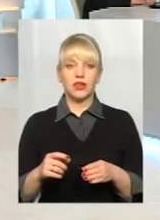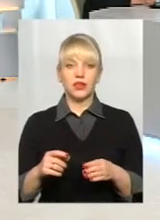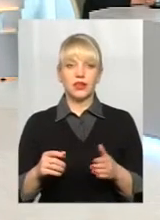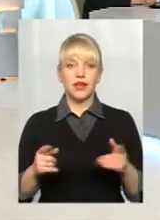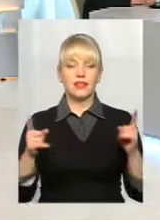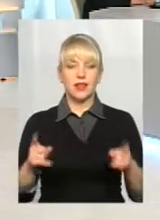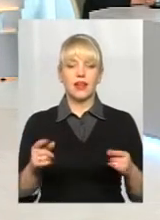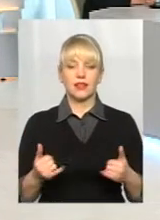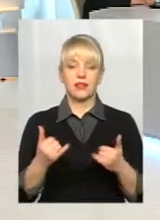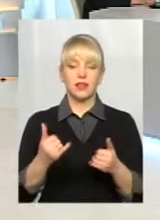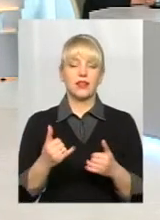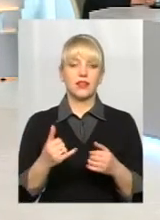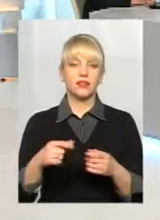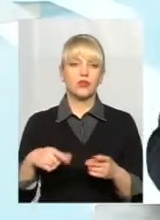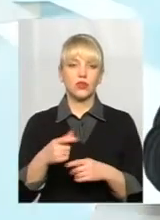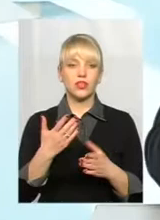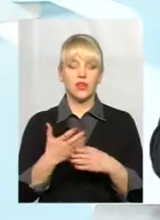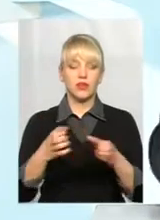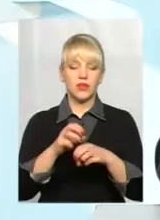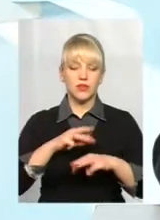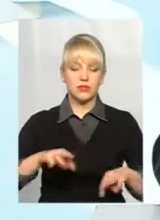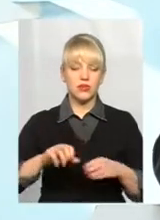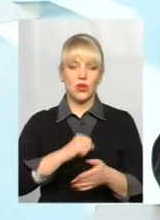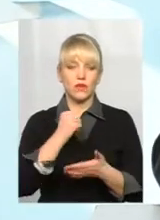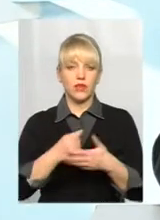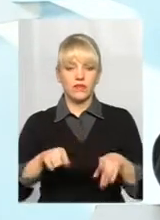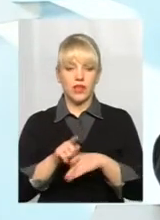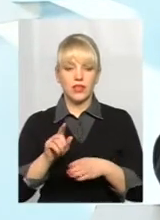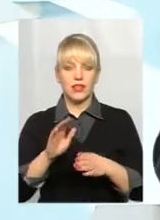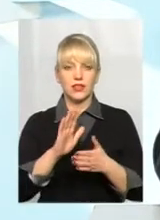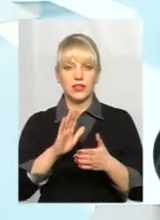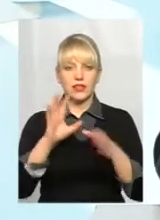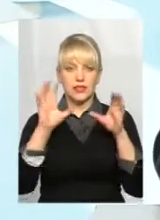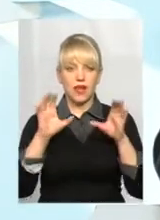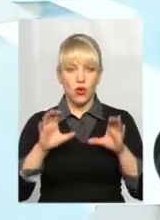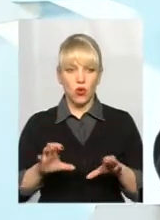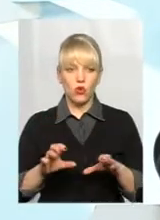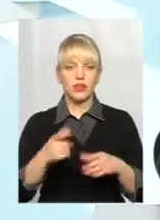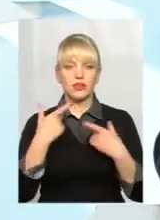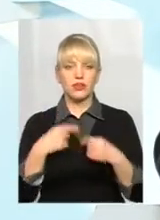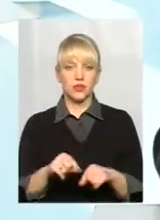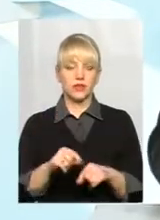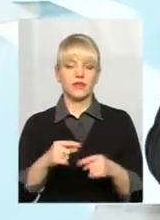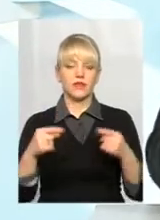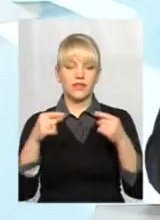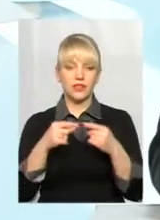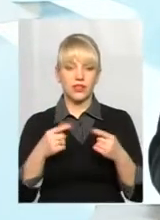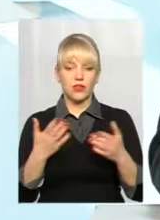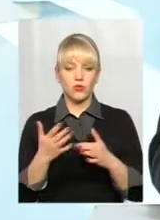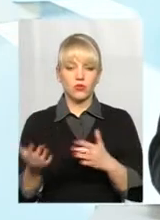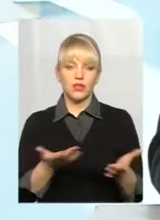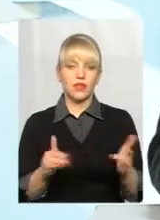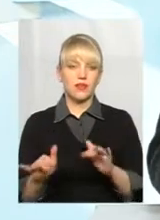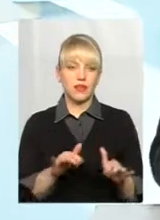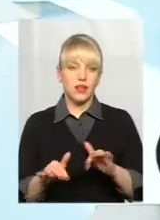міністрів, колись затвердив такий закон, він потім перезатверджувався, постанова Кабміну, от, де визнали якусь діяльність,